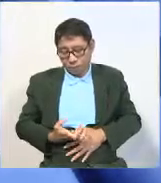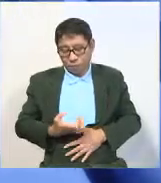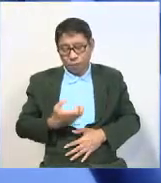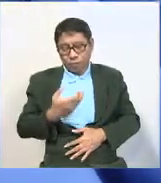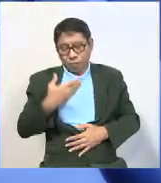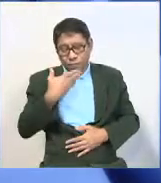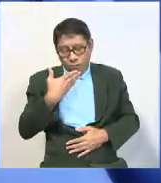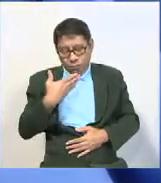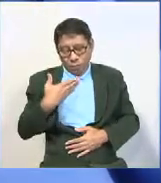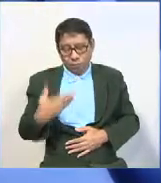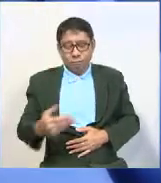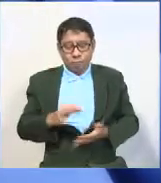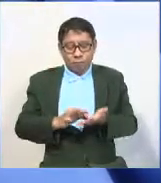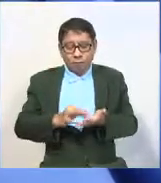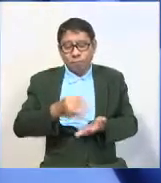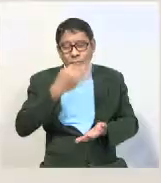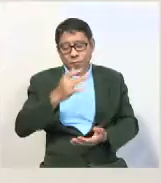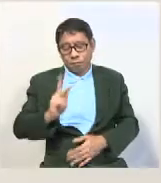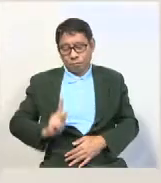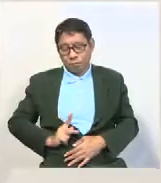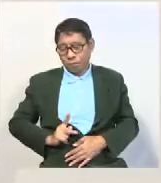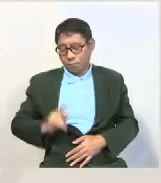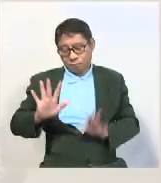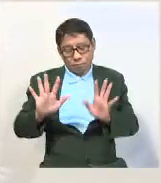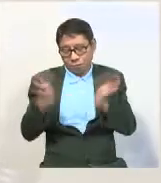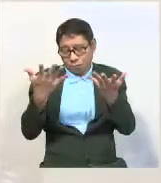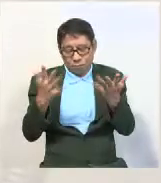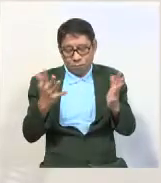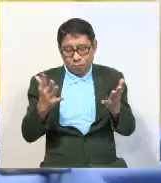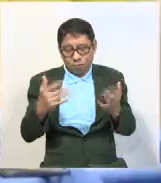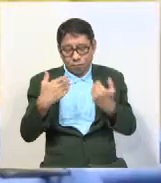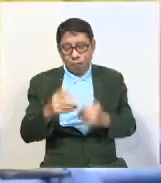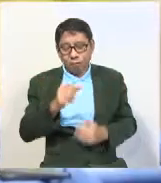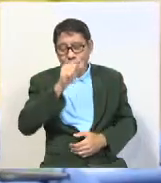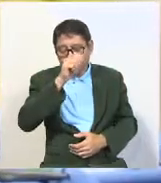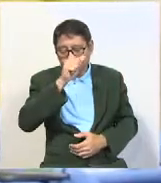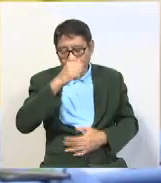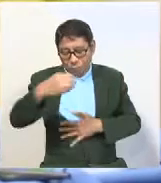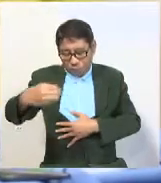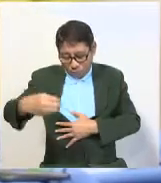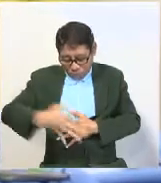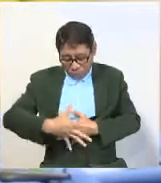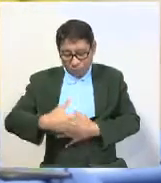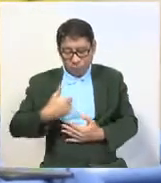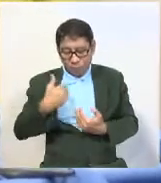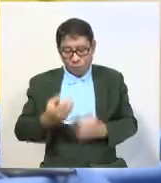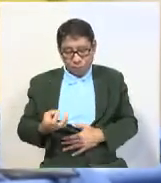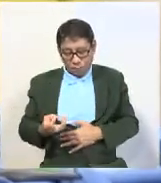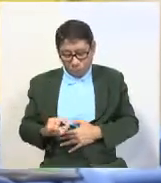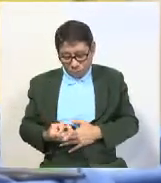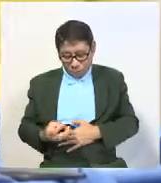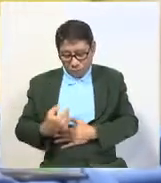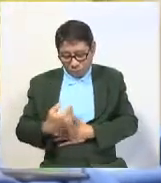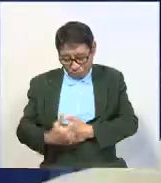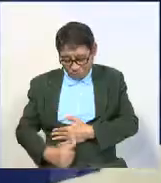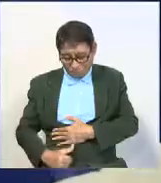องเรื้อรังกินยาโรคกระเพาะก็ไม่หายรักษาไม่หายสักทีก็ต้องลองไปอัลตราซาวด์ดูนะคะอาจจะเป็นนิ่วในถุงน้ำดี